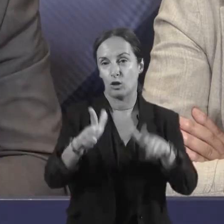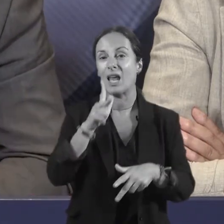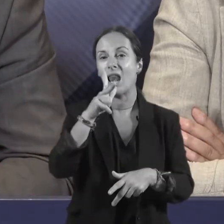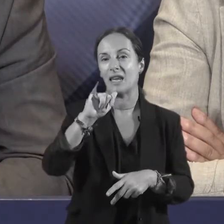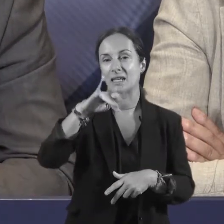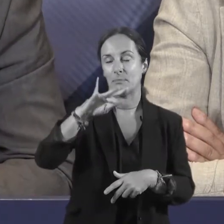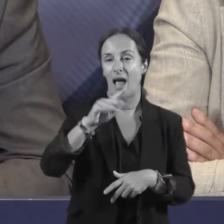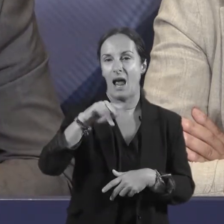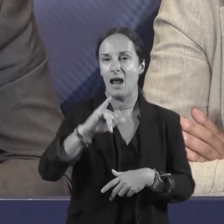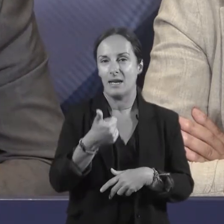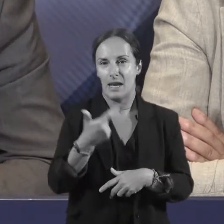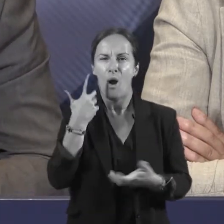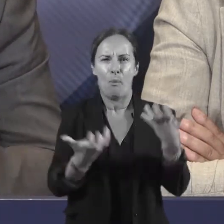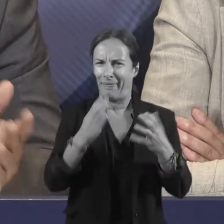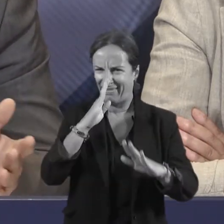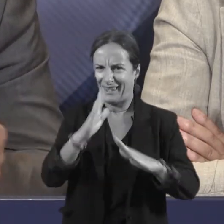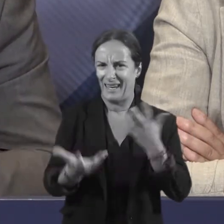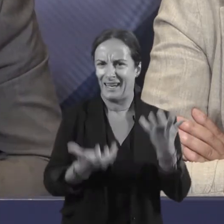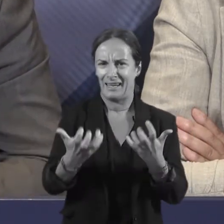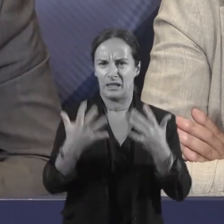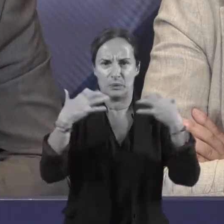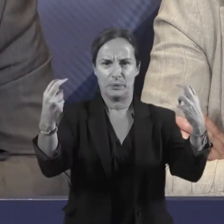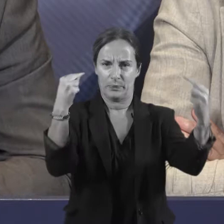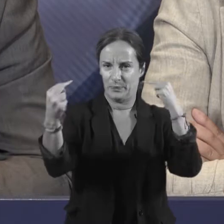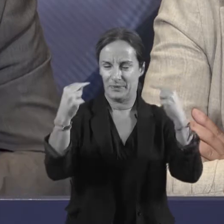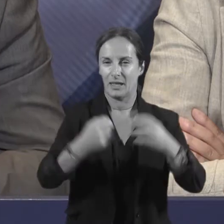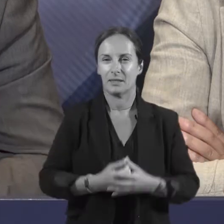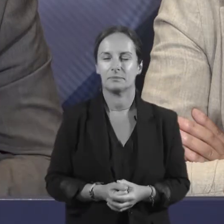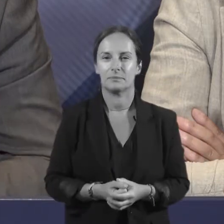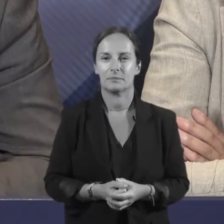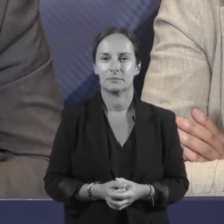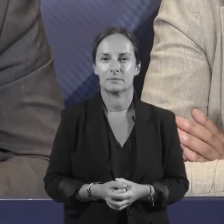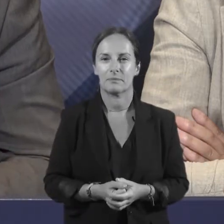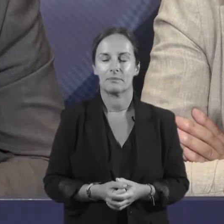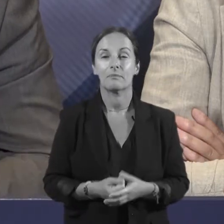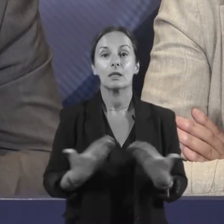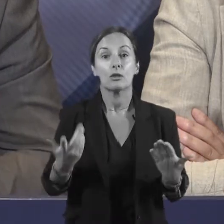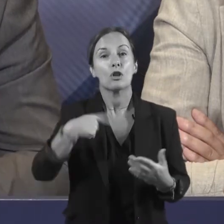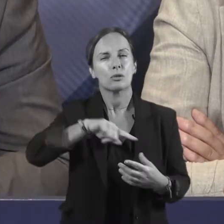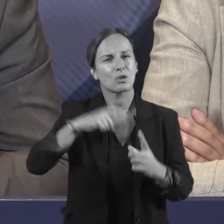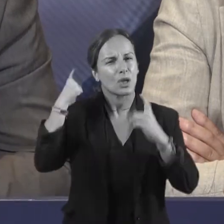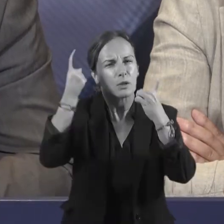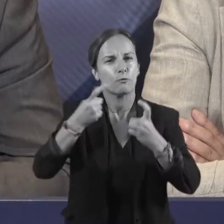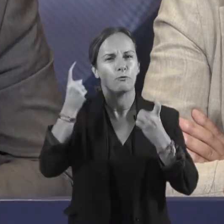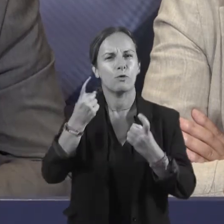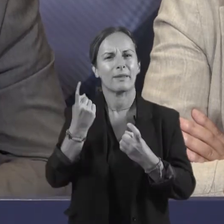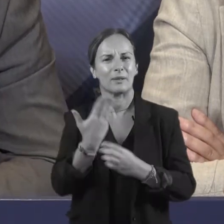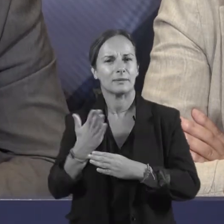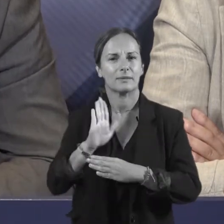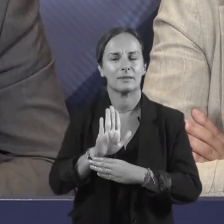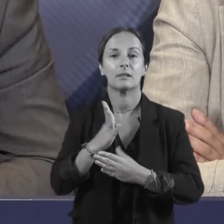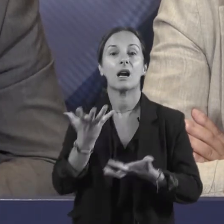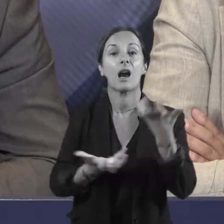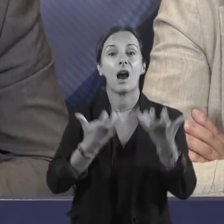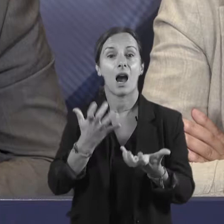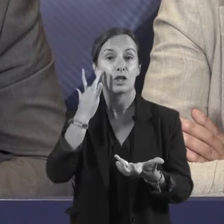convocatòria important amb entremitjans i experts en gastronomia perquè pensant que és un producte que cada vegada destaca